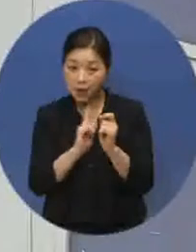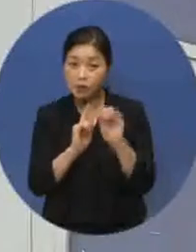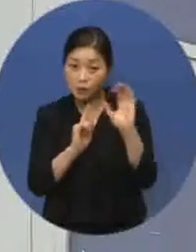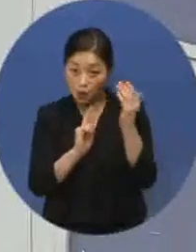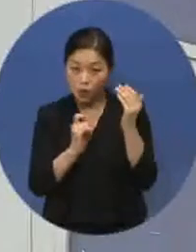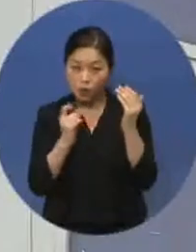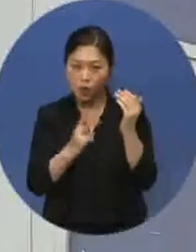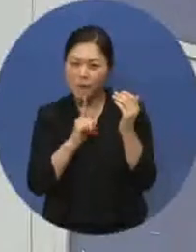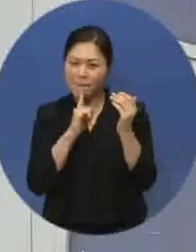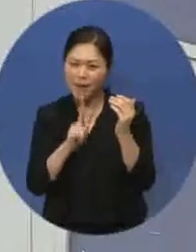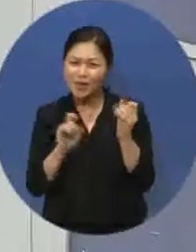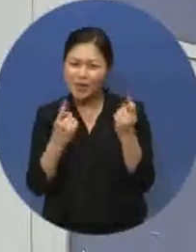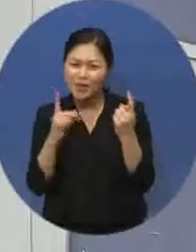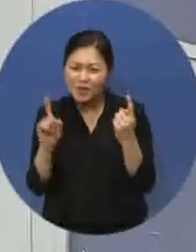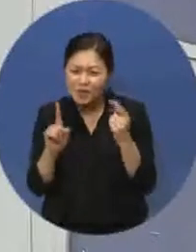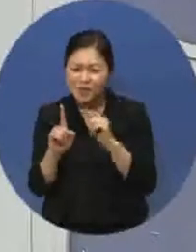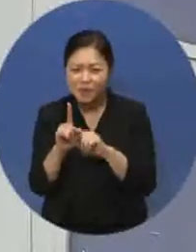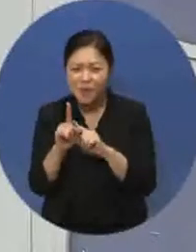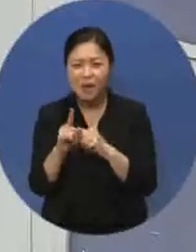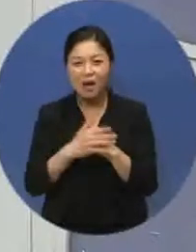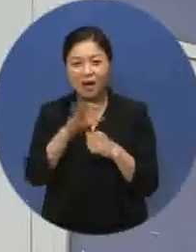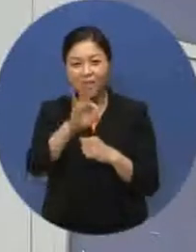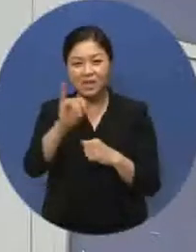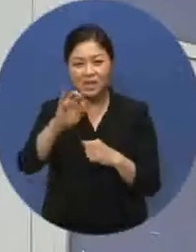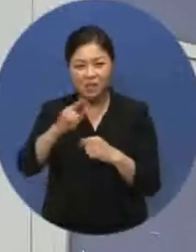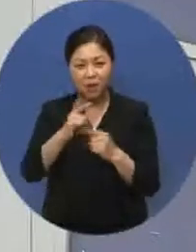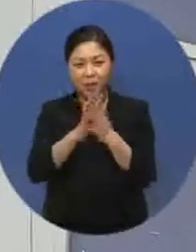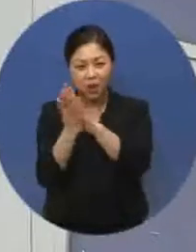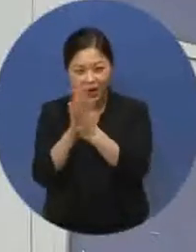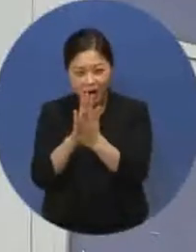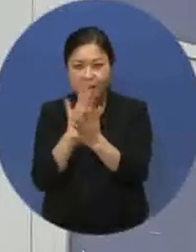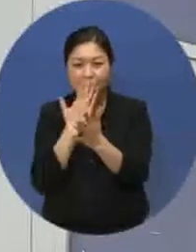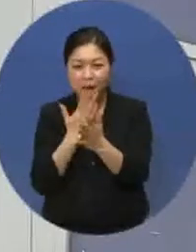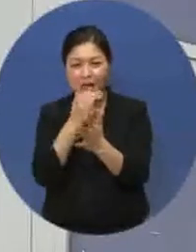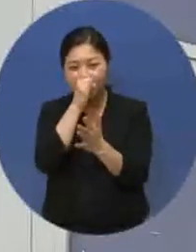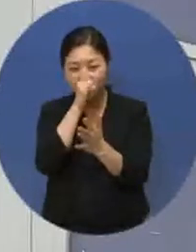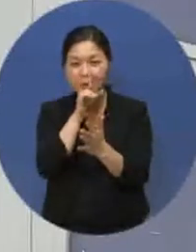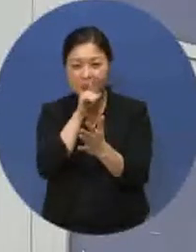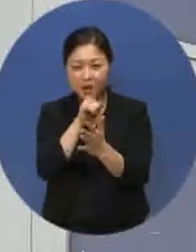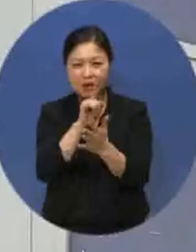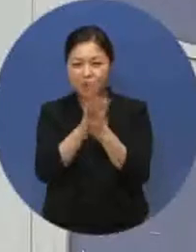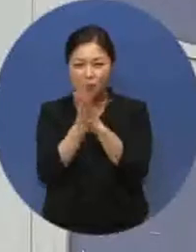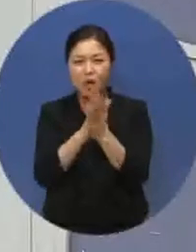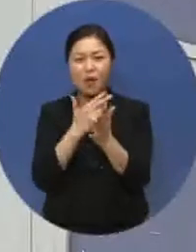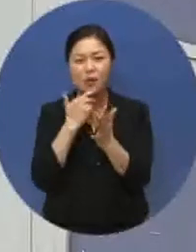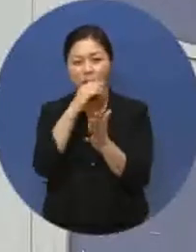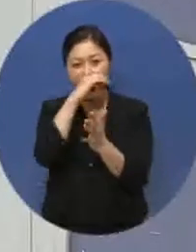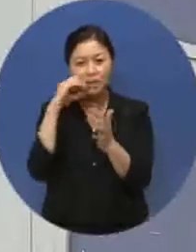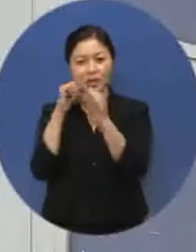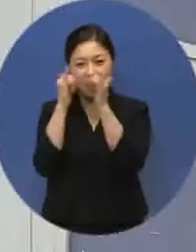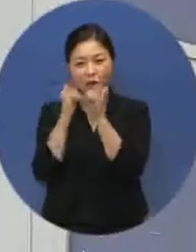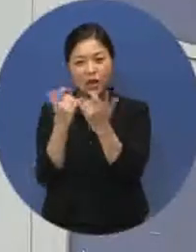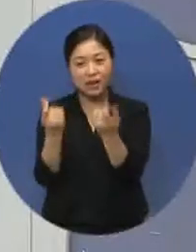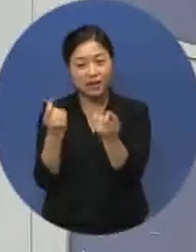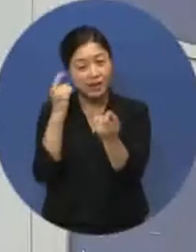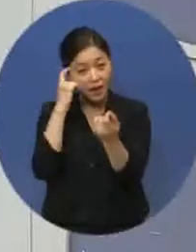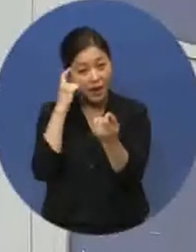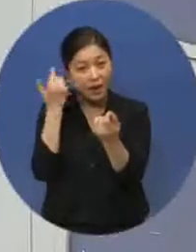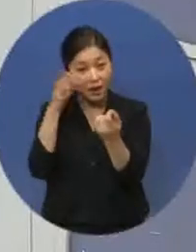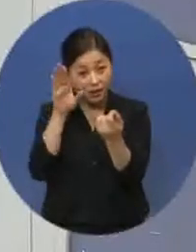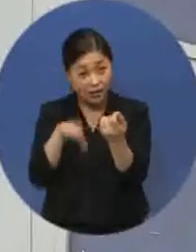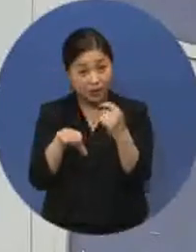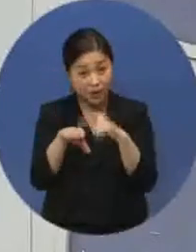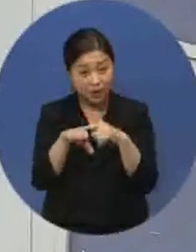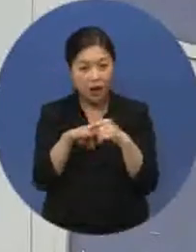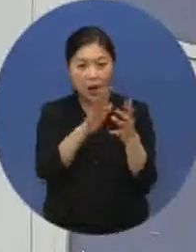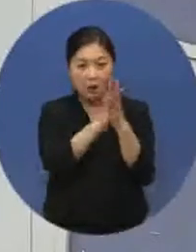이변이 없으면서도 이변이 가능한 사회가 저는 가장 바람직한 사회라고 생각합니다. 그러니까 뭔가를 바꿀 수 있지만 예측 가능한 사회, 그게